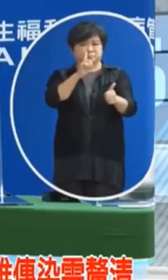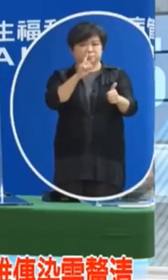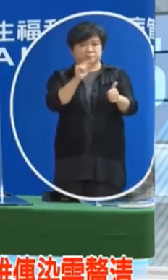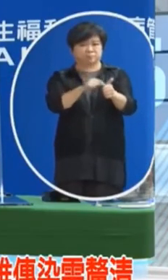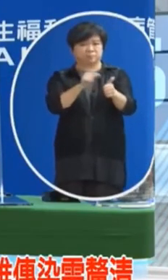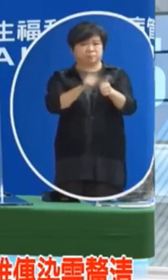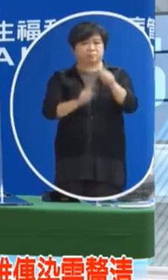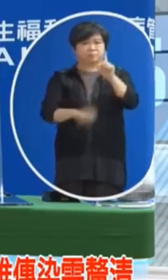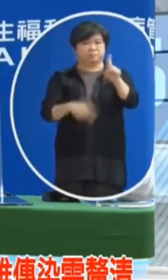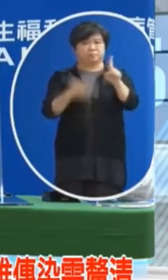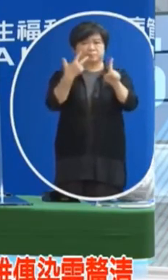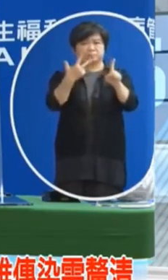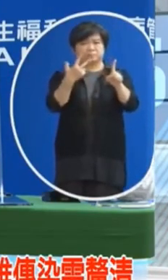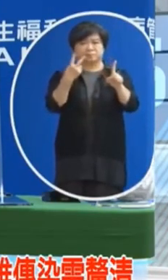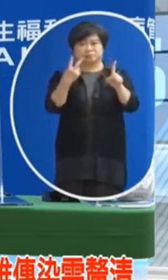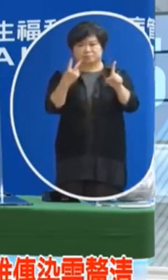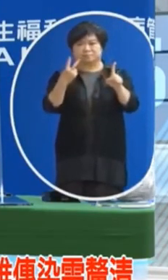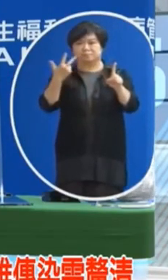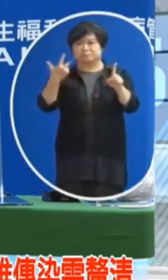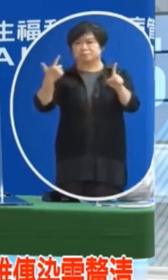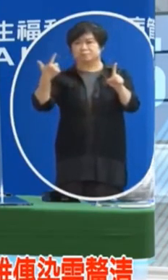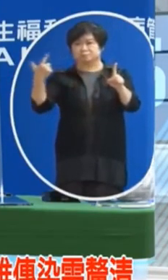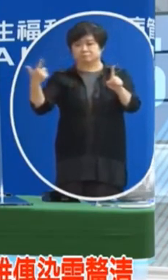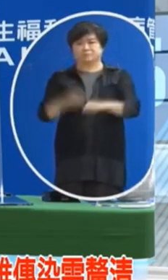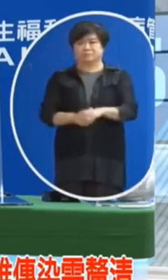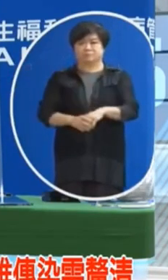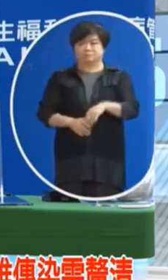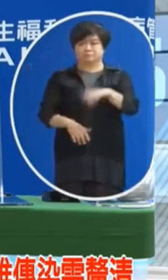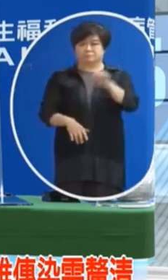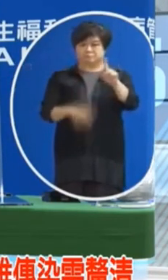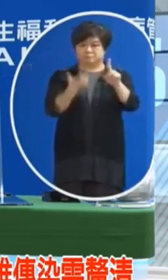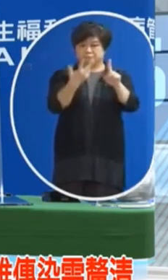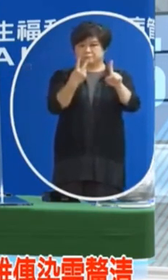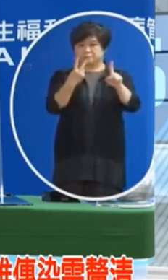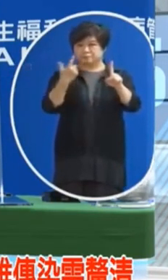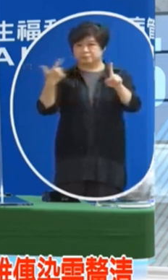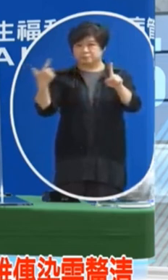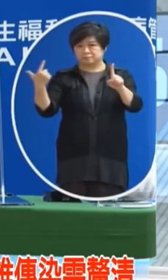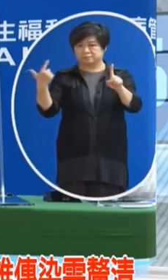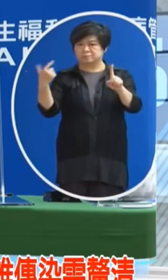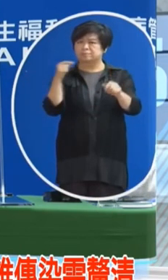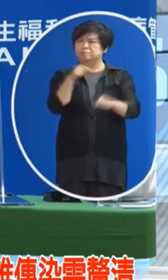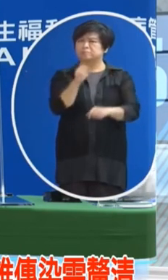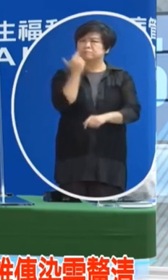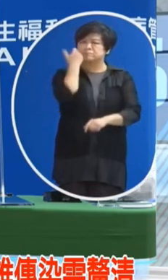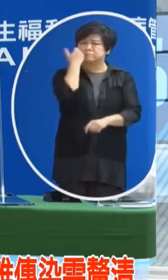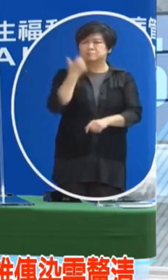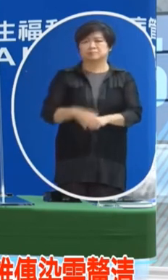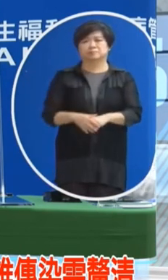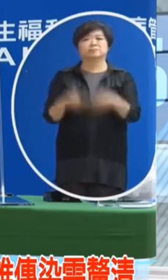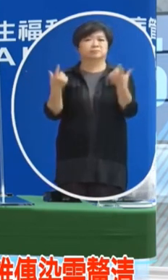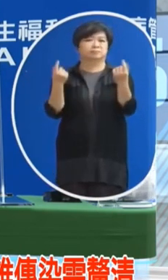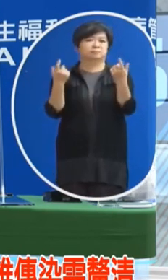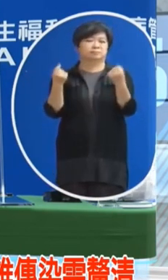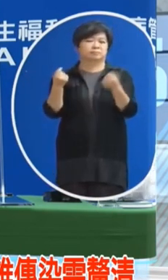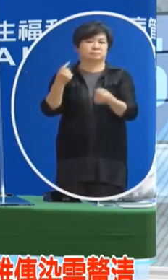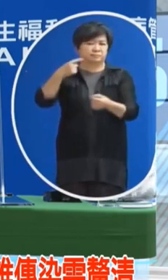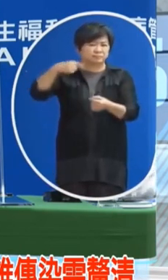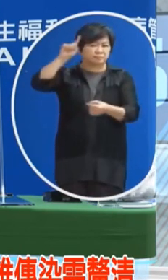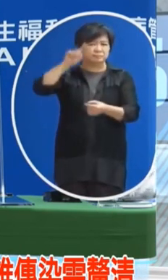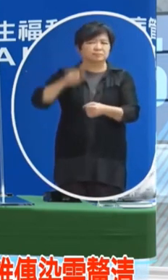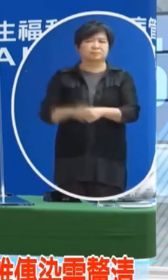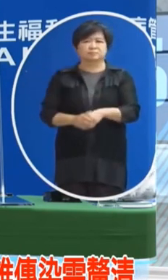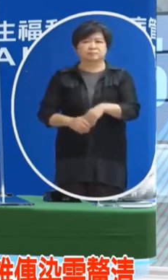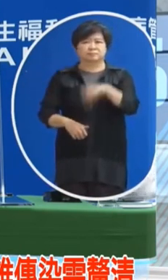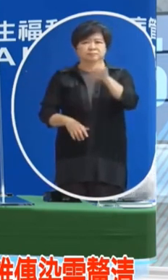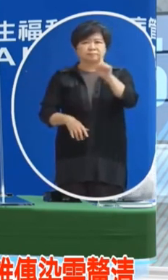包含了四位机场清洁员，还有一位防疫计程车司机。指挥中心也公布了最新的筛检进度，外包清洁